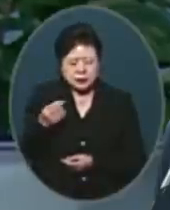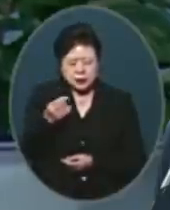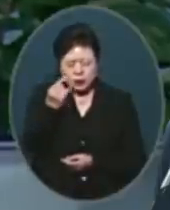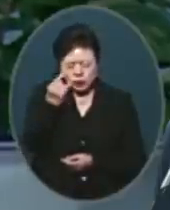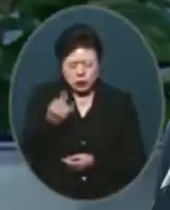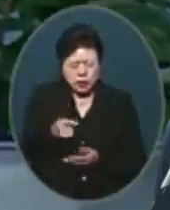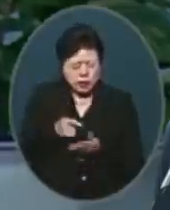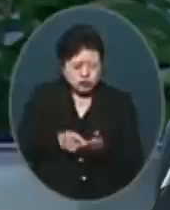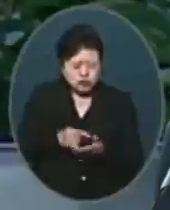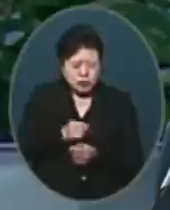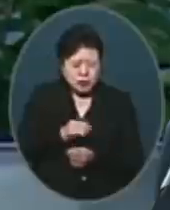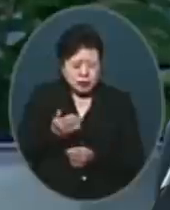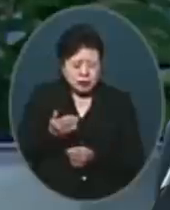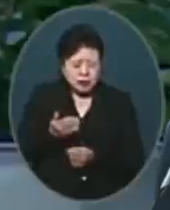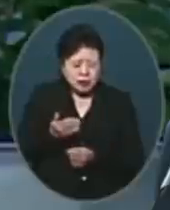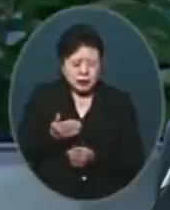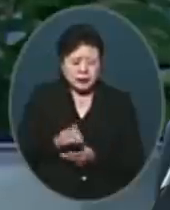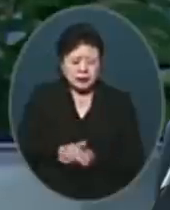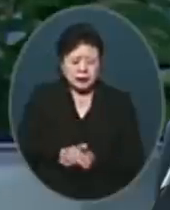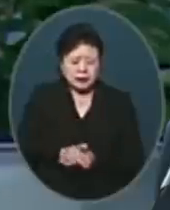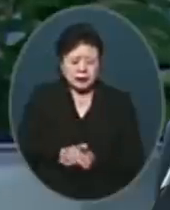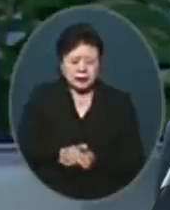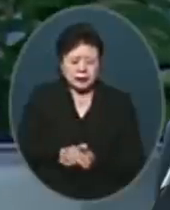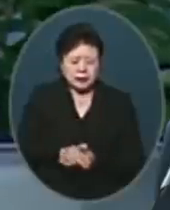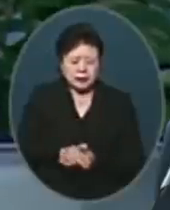뇌수술을 해야 될 것 같은데